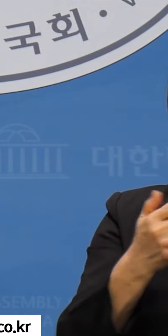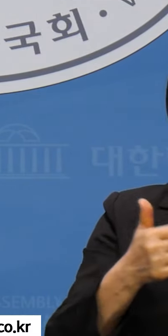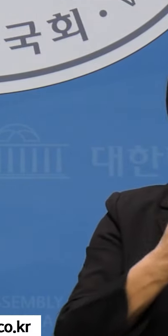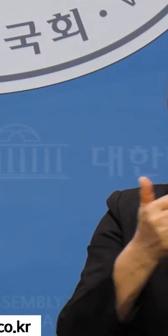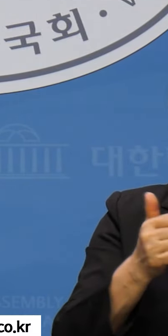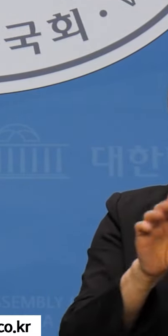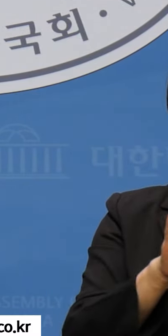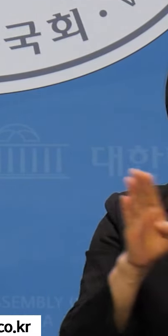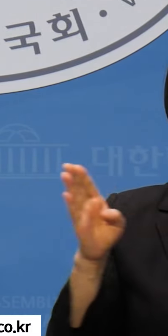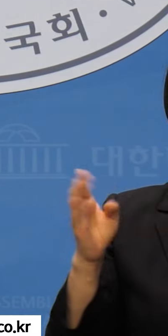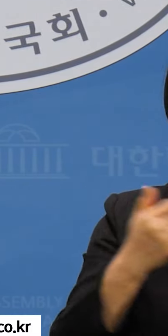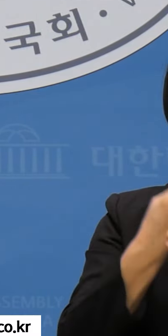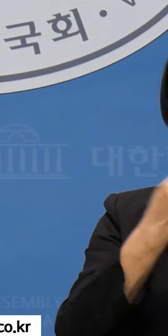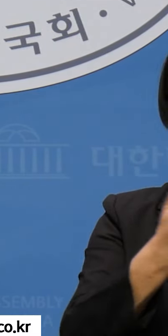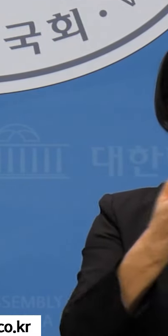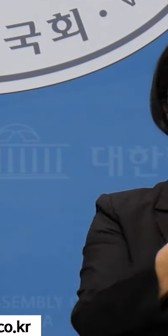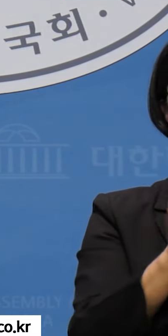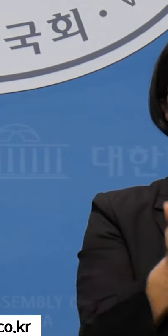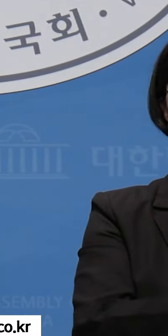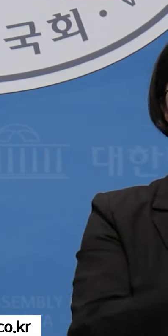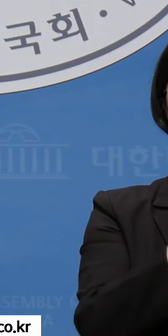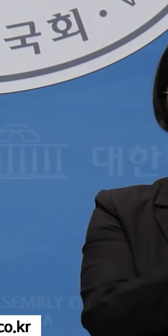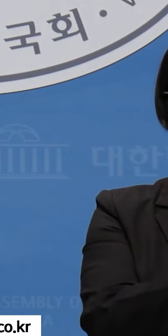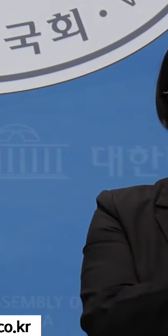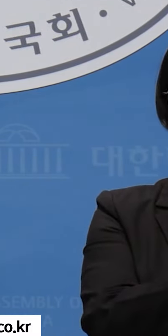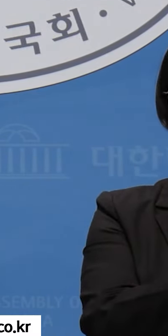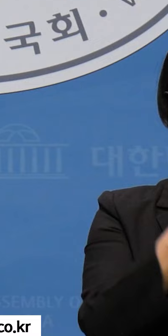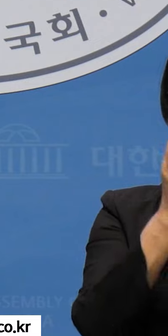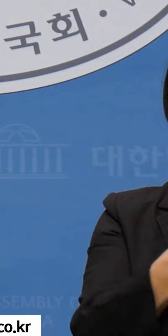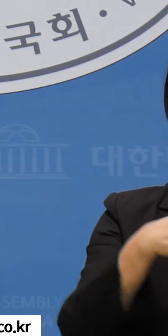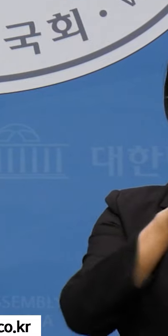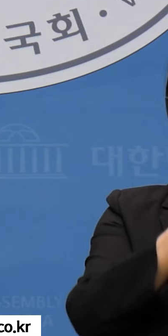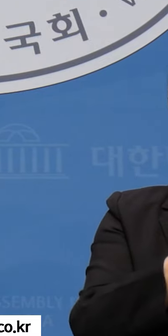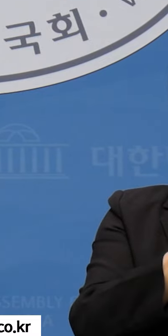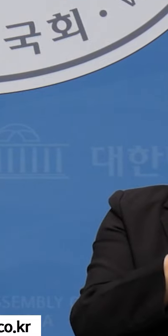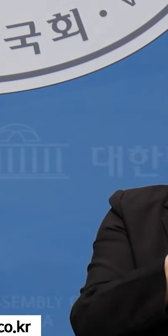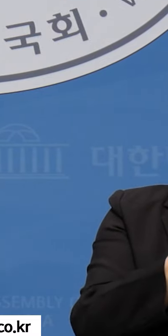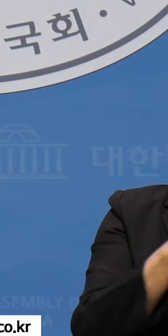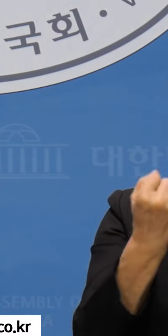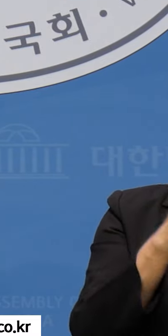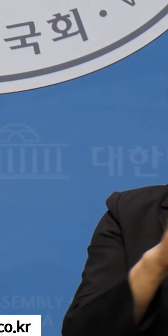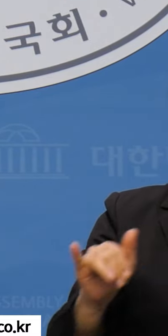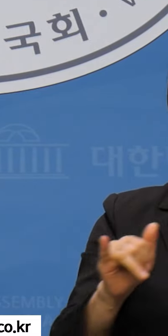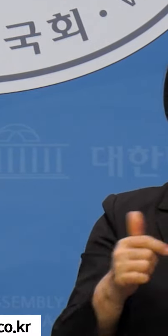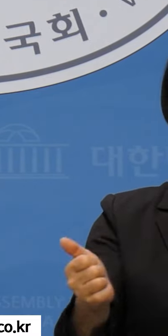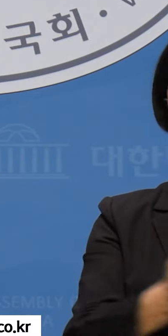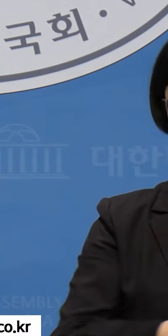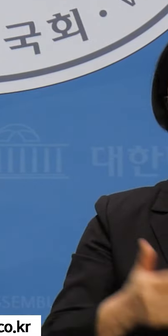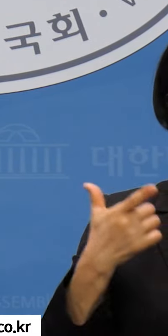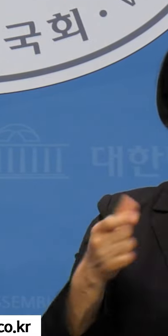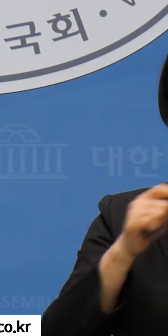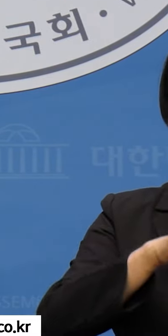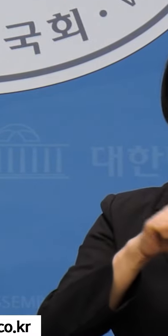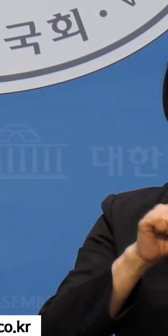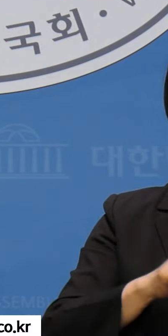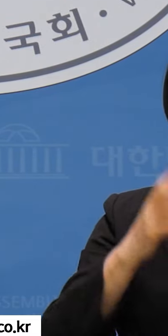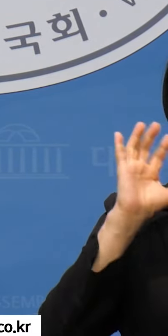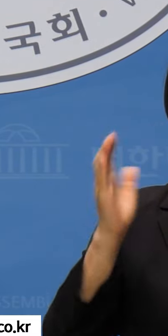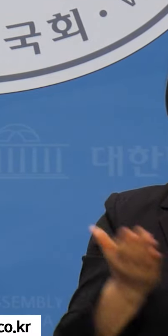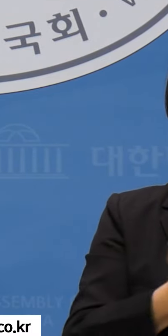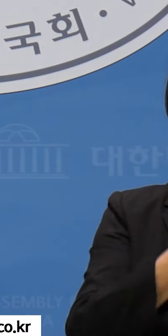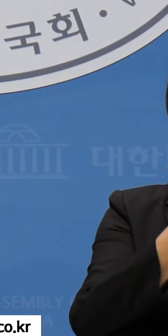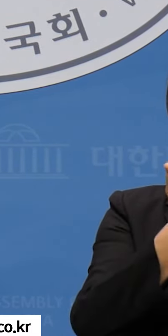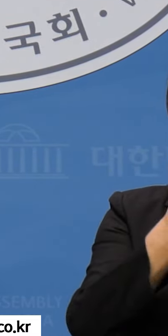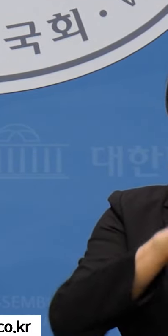개최되었습니다. 더불어민주당이 위원장을 맡아 개최된 법안소위에서 여와 위원들은 같은 마음으로 양육비 불이행